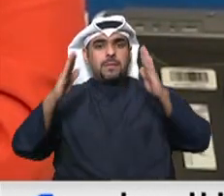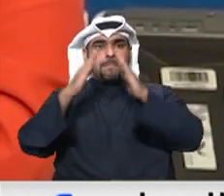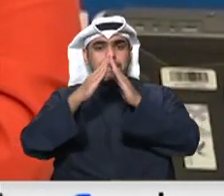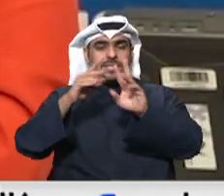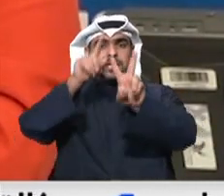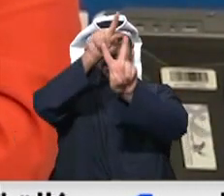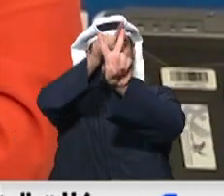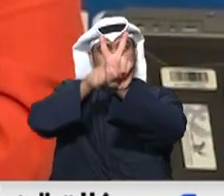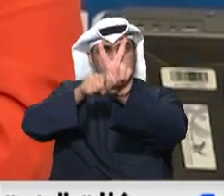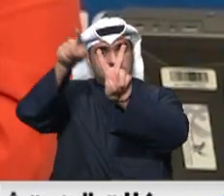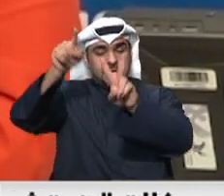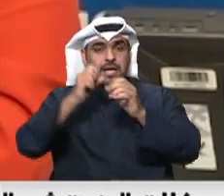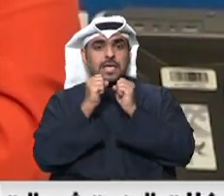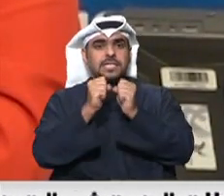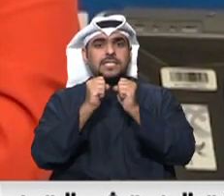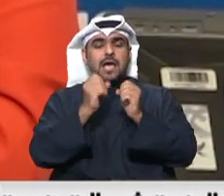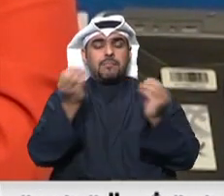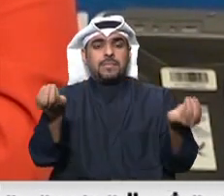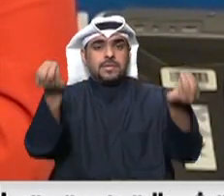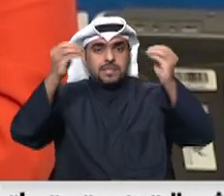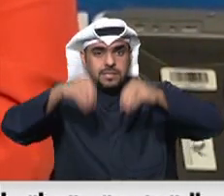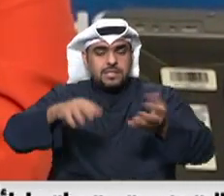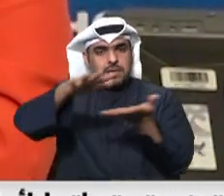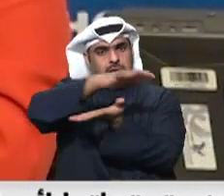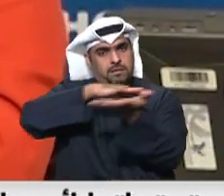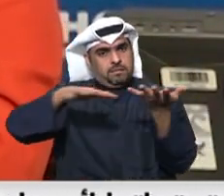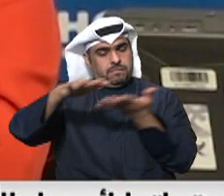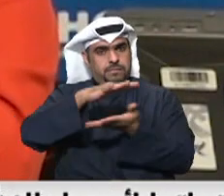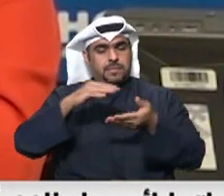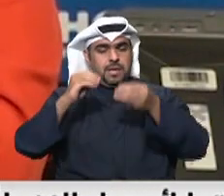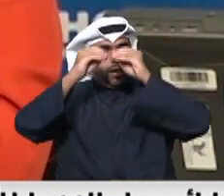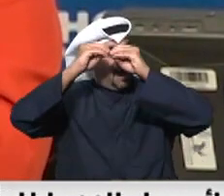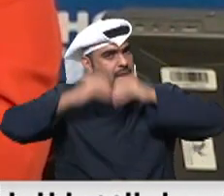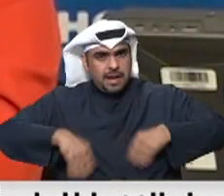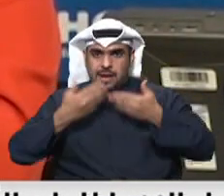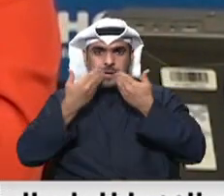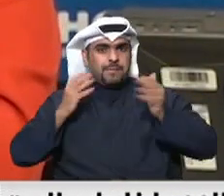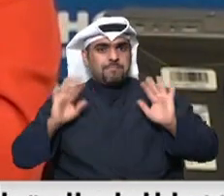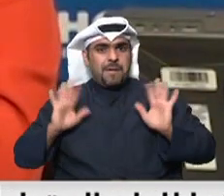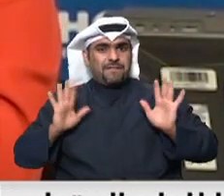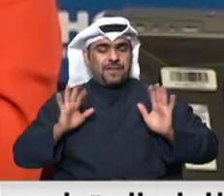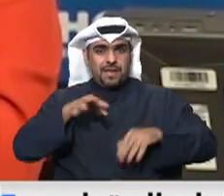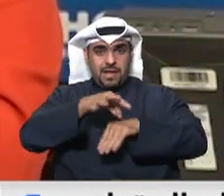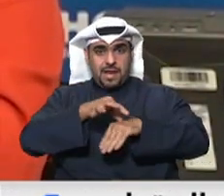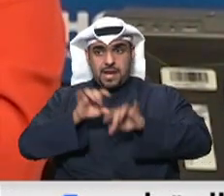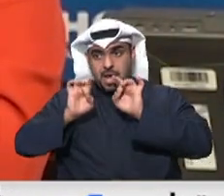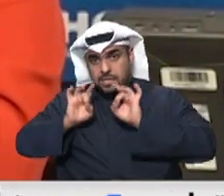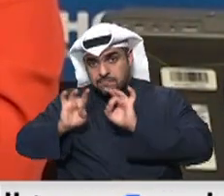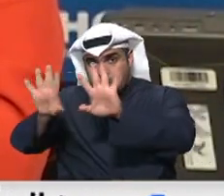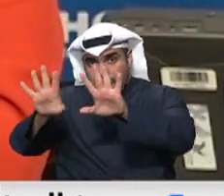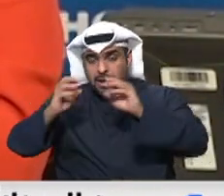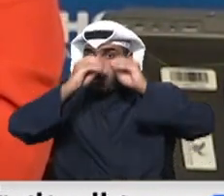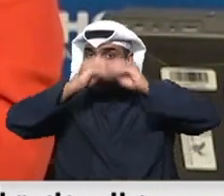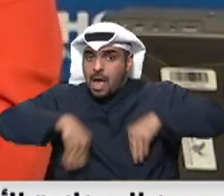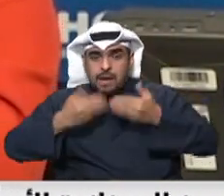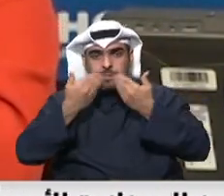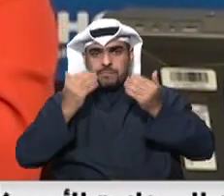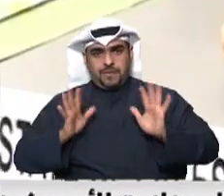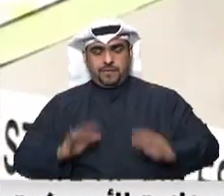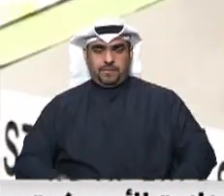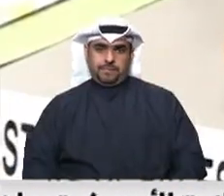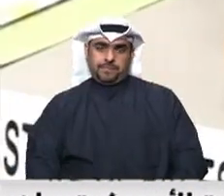ويدفع بالقضية الفلسطينية إلى المزيد من التعقيد، ولسيما بما يتعلق بحق العودة